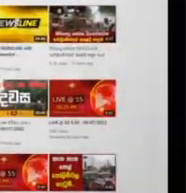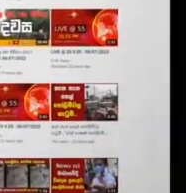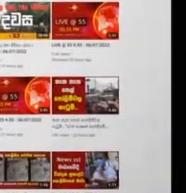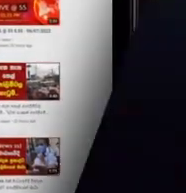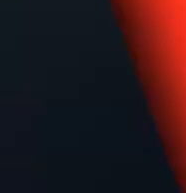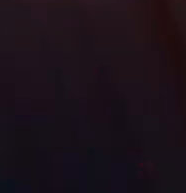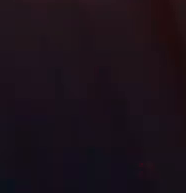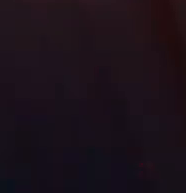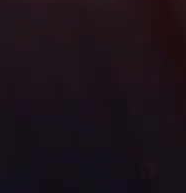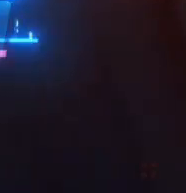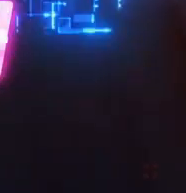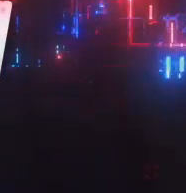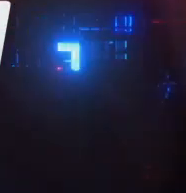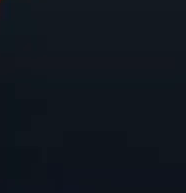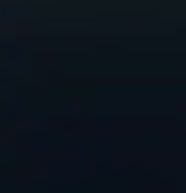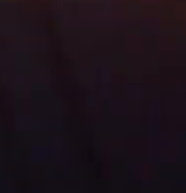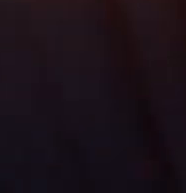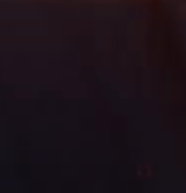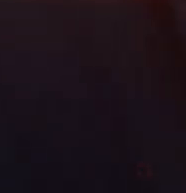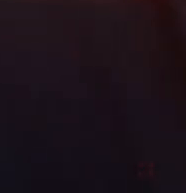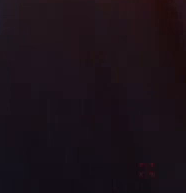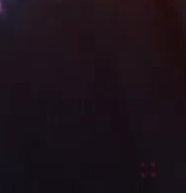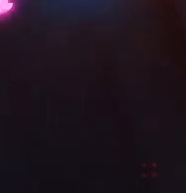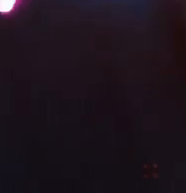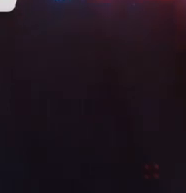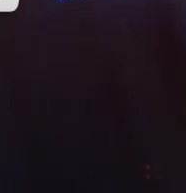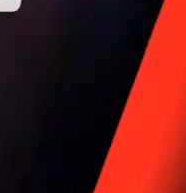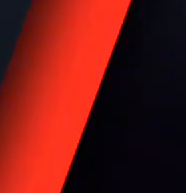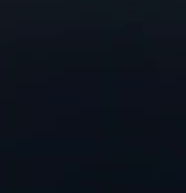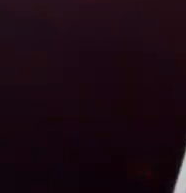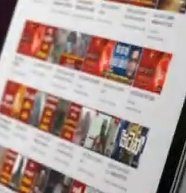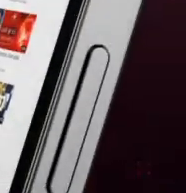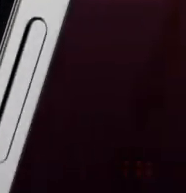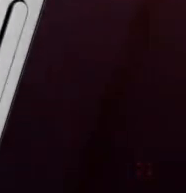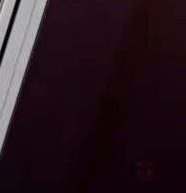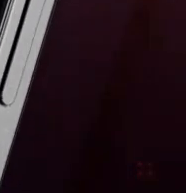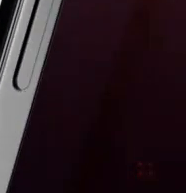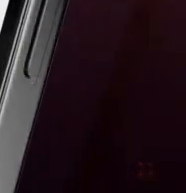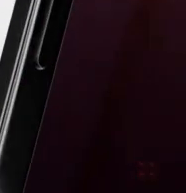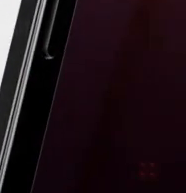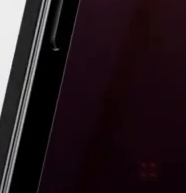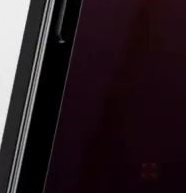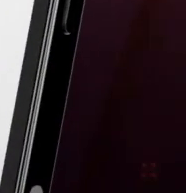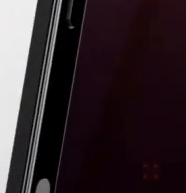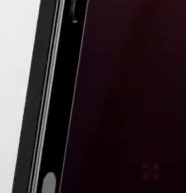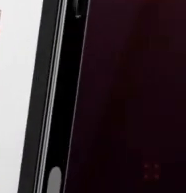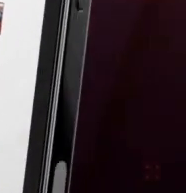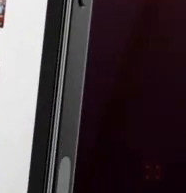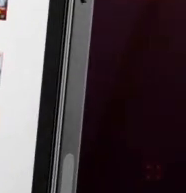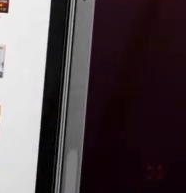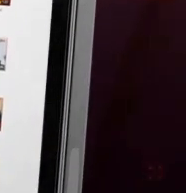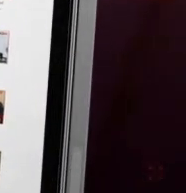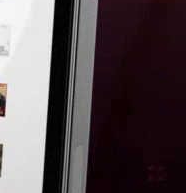දත්ත වැඩියෙන් සයිබර් අවකාශයේ කලබන උවත් සලකුණ News First YouTube channel එක